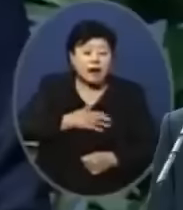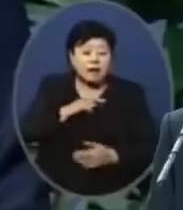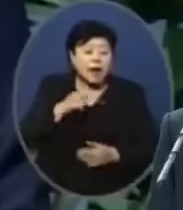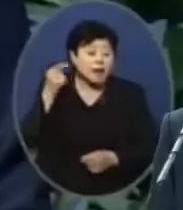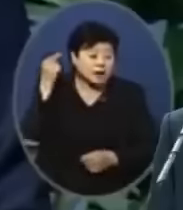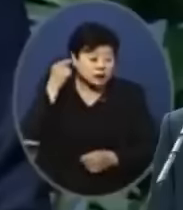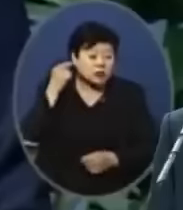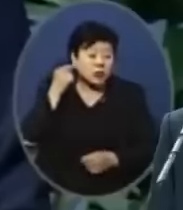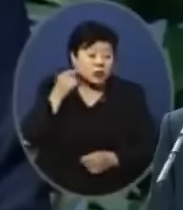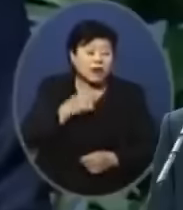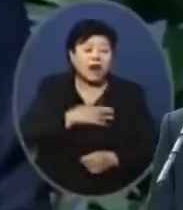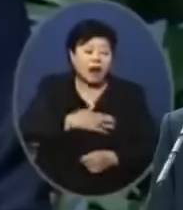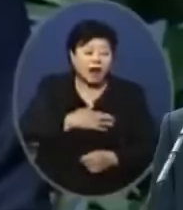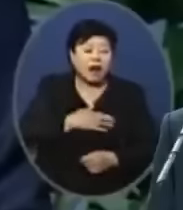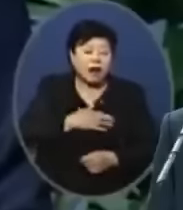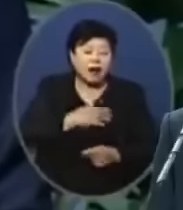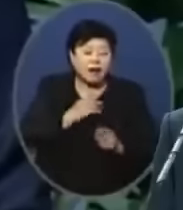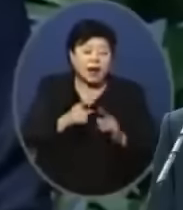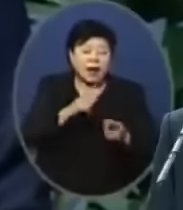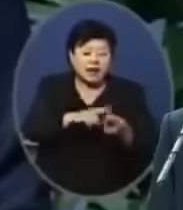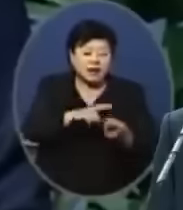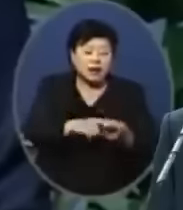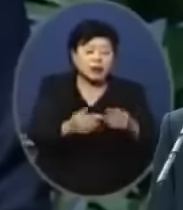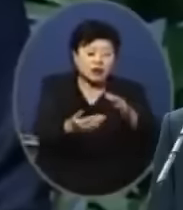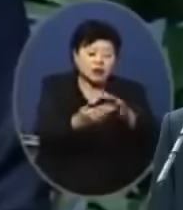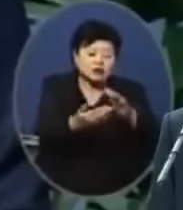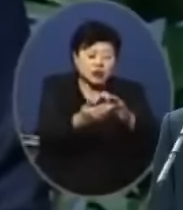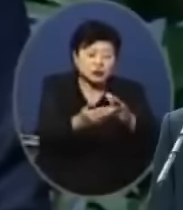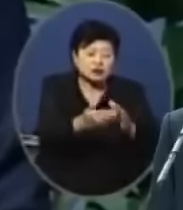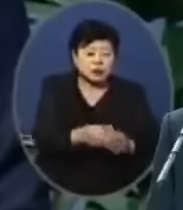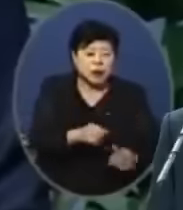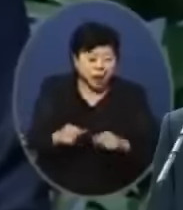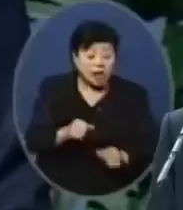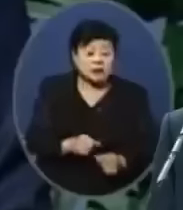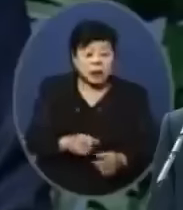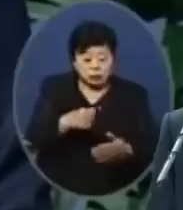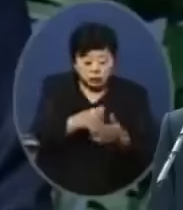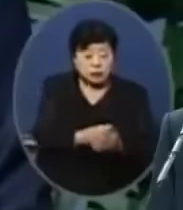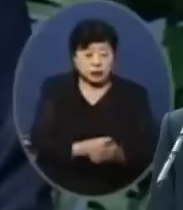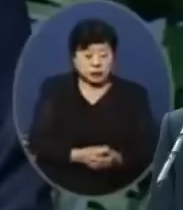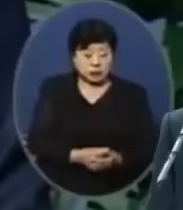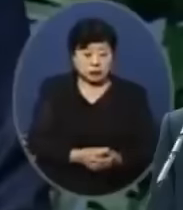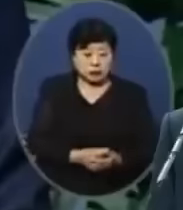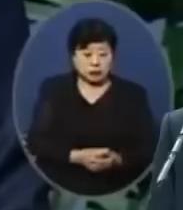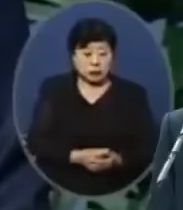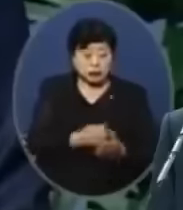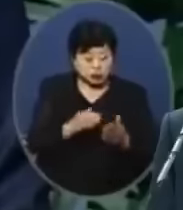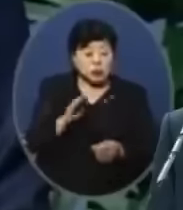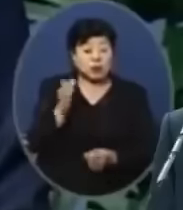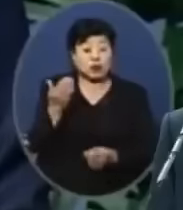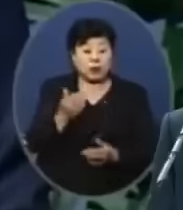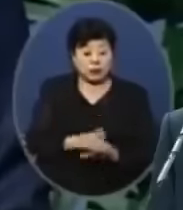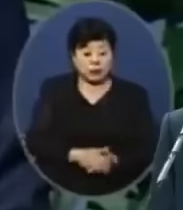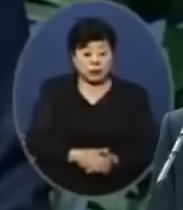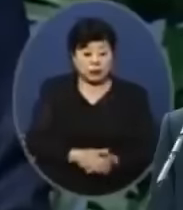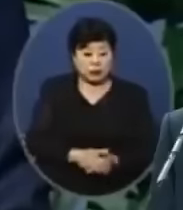듣고 그 말한 대로 행하자고 결심을 하고 준비를 하는